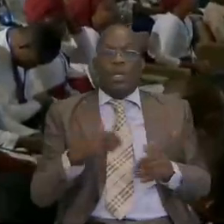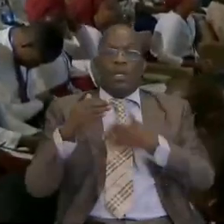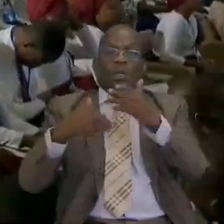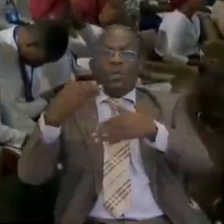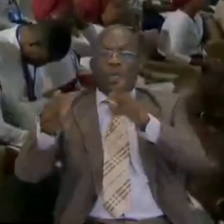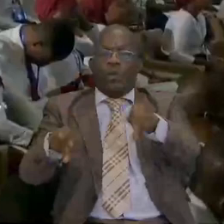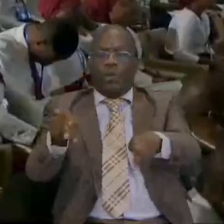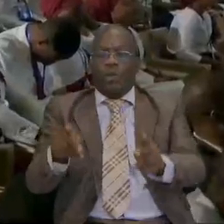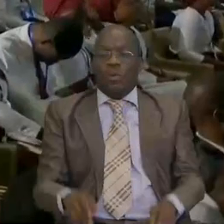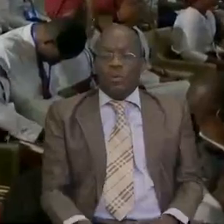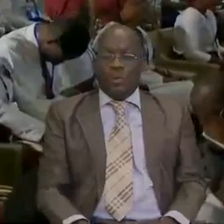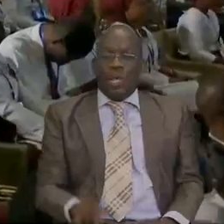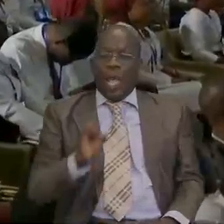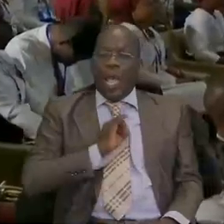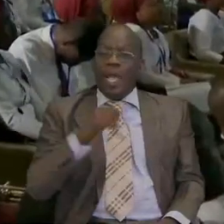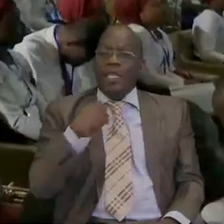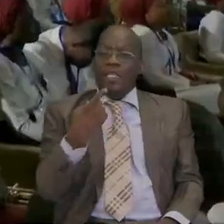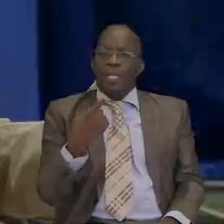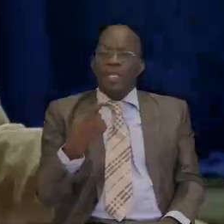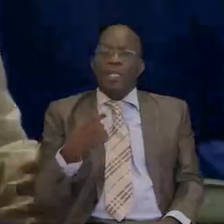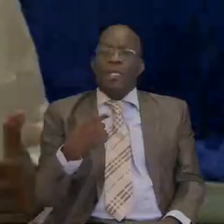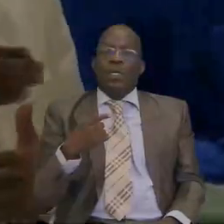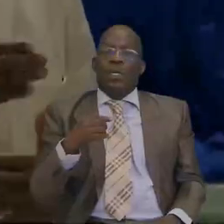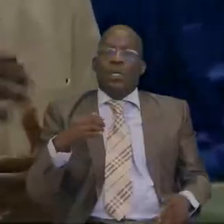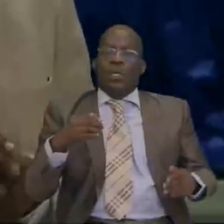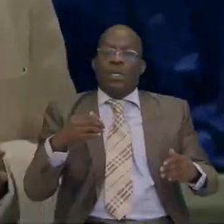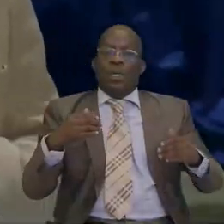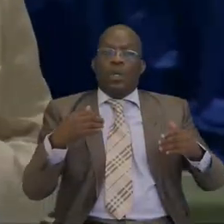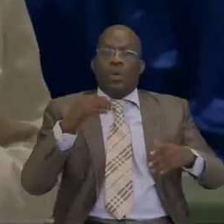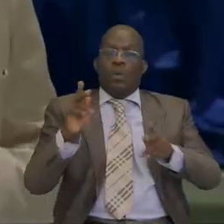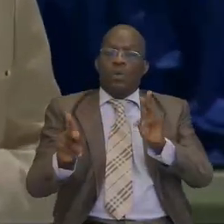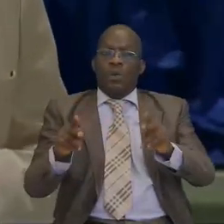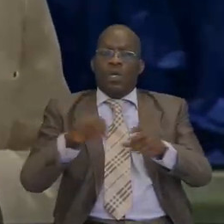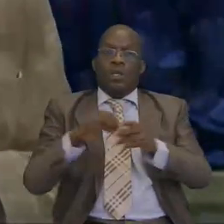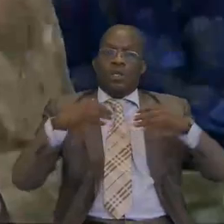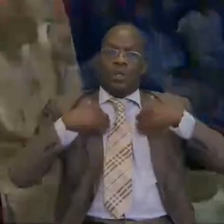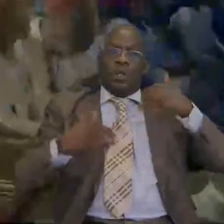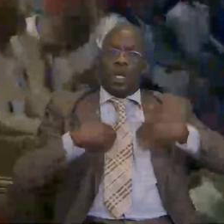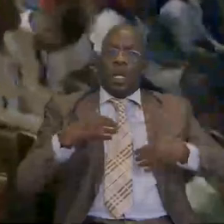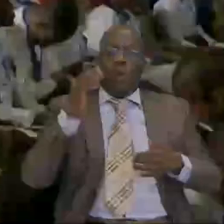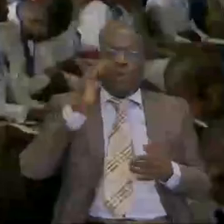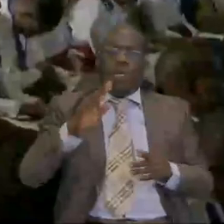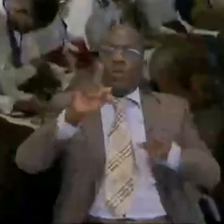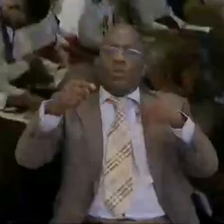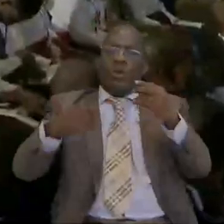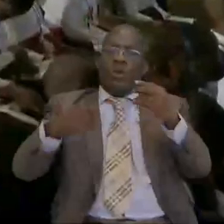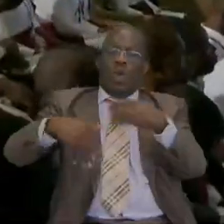Et je dis à la jeune génération, elle me dépassera au nom de